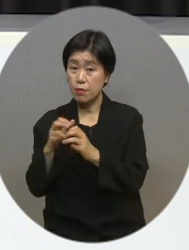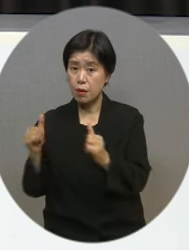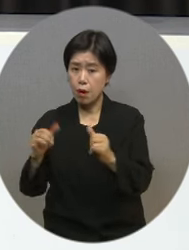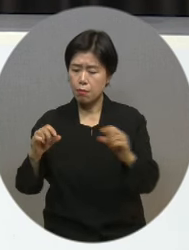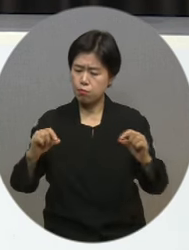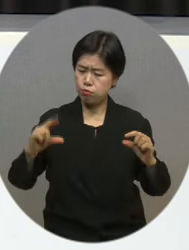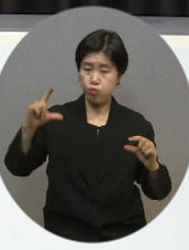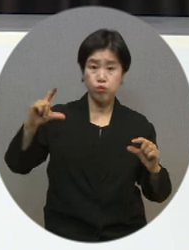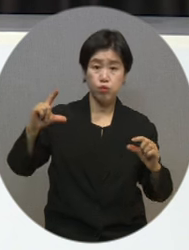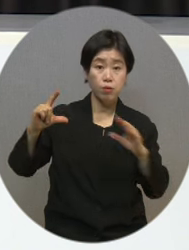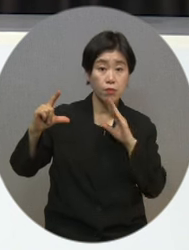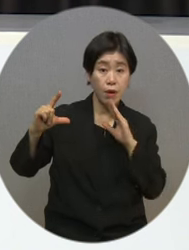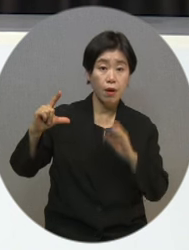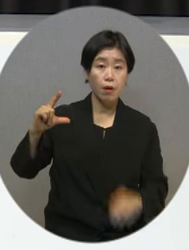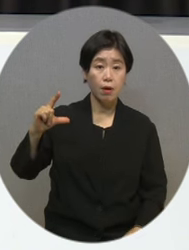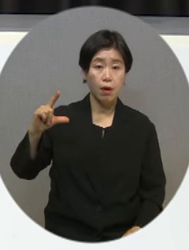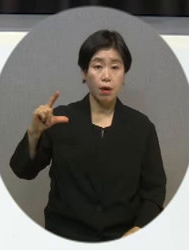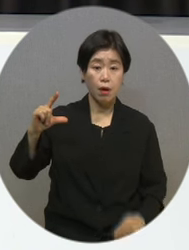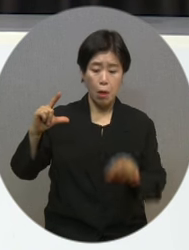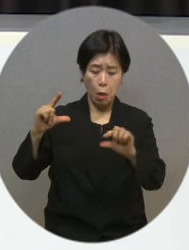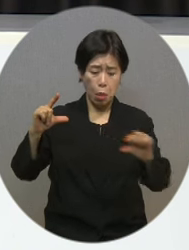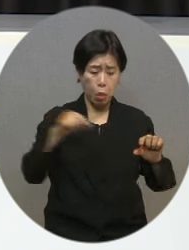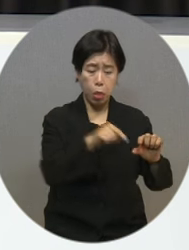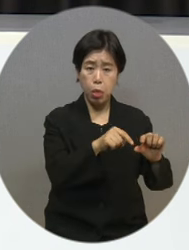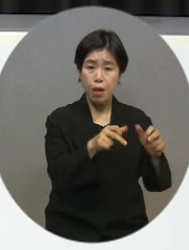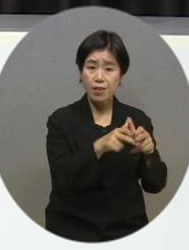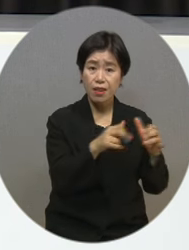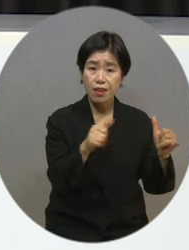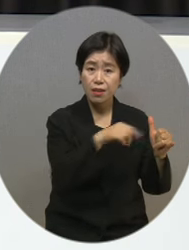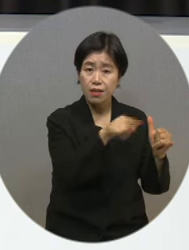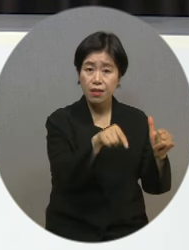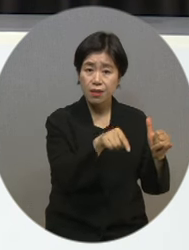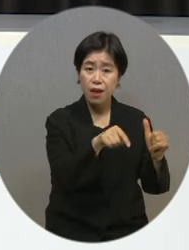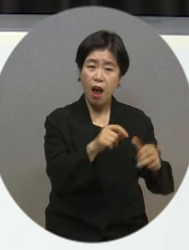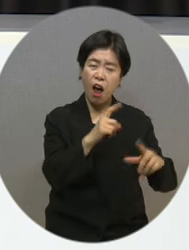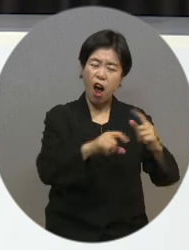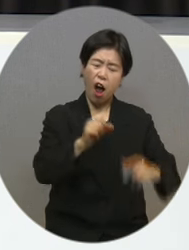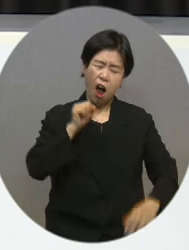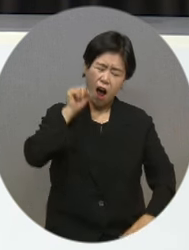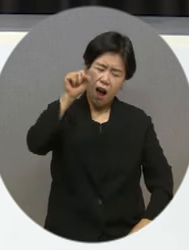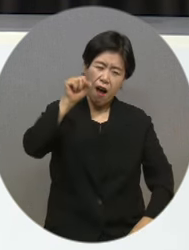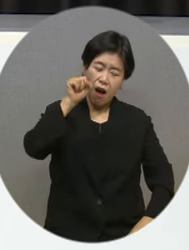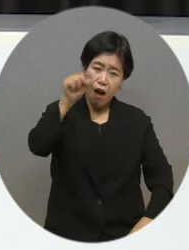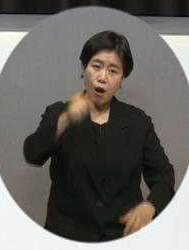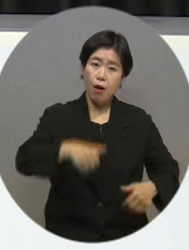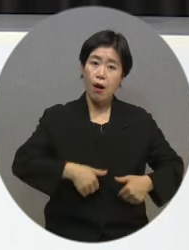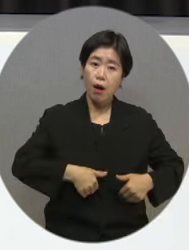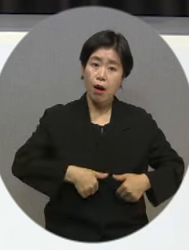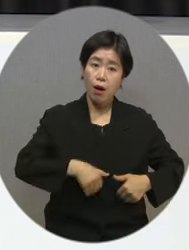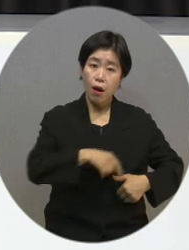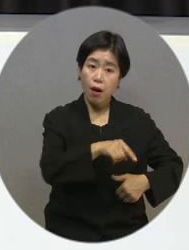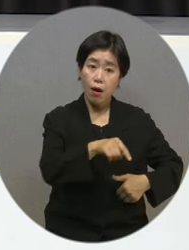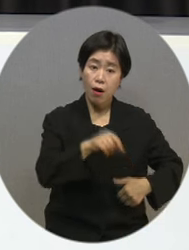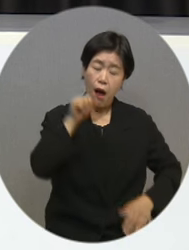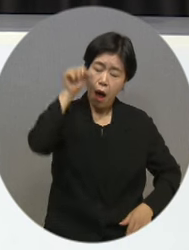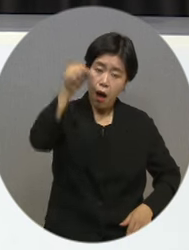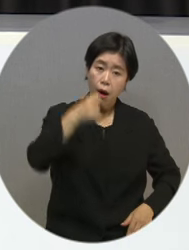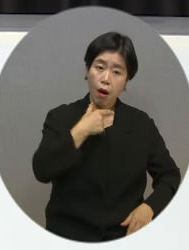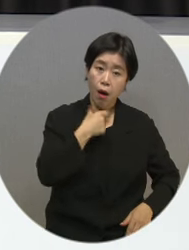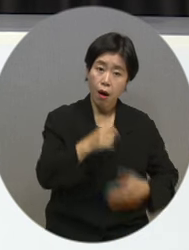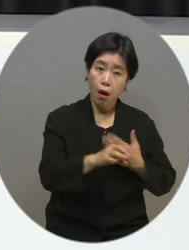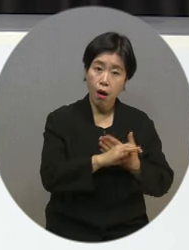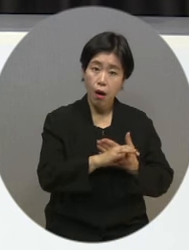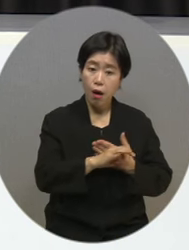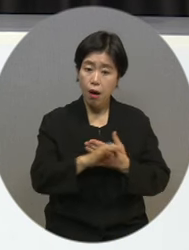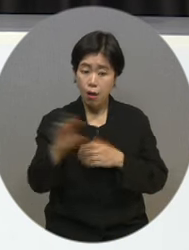약자들은 목소리를 내지 않으면 잊어버려요. 그러니까 우리 그렇겠다. 사회에서 없는 사람으로